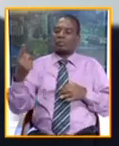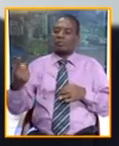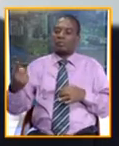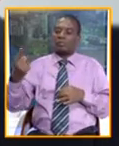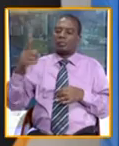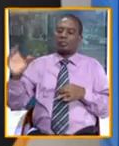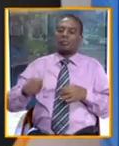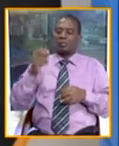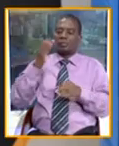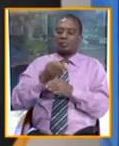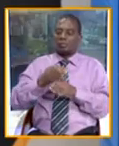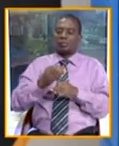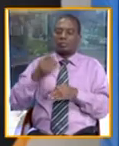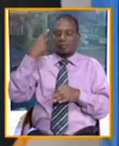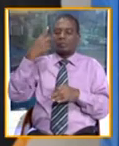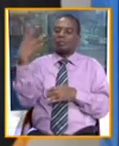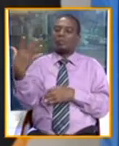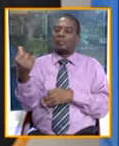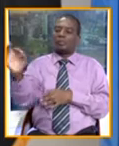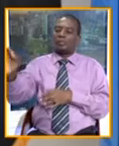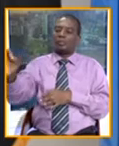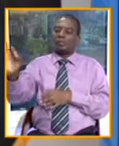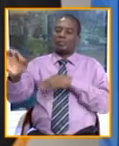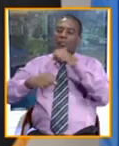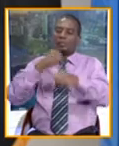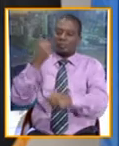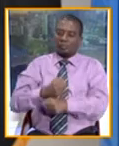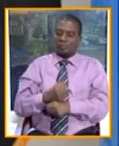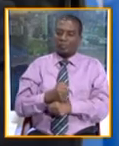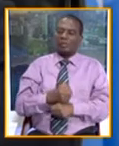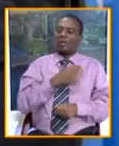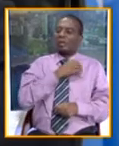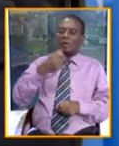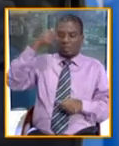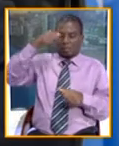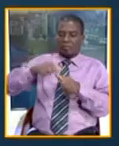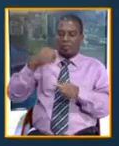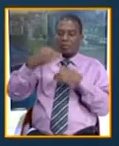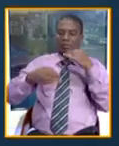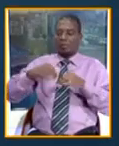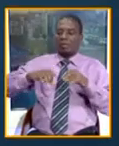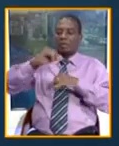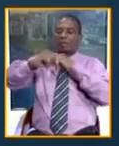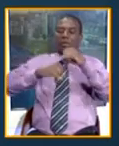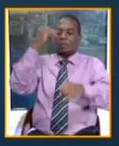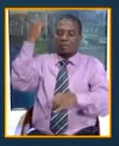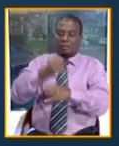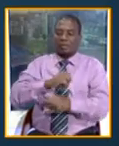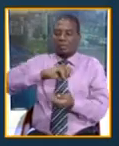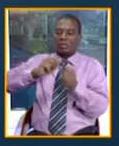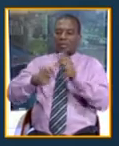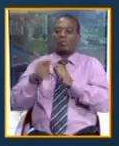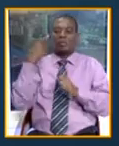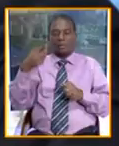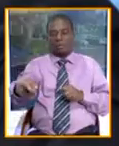9 ans. Il s'agit du Britannique Karim Khan, un spécialiste reconnu de la justice internationale, qui remplace Fatou Bensouda.